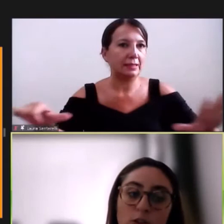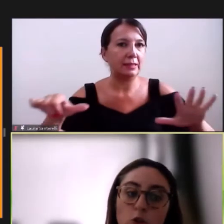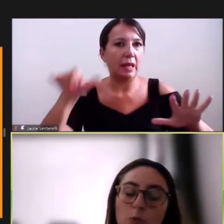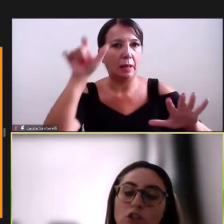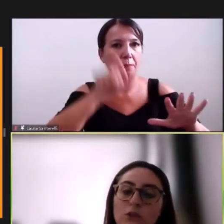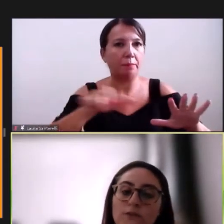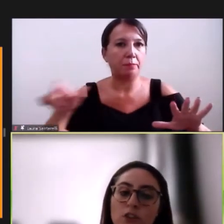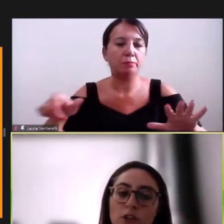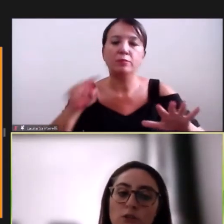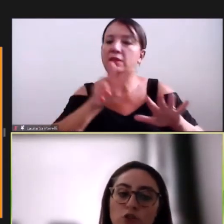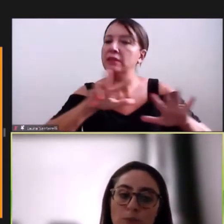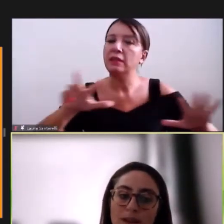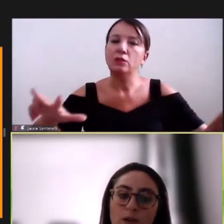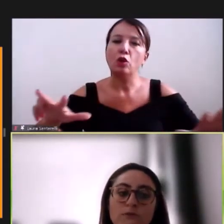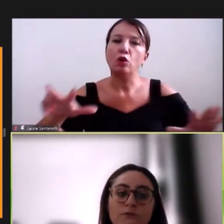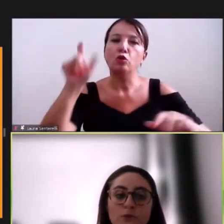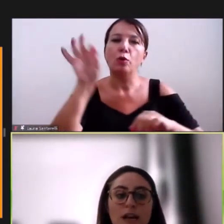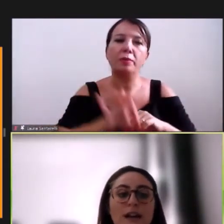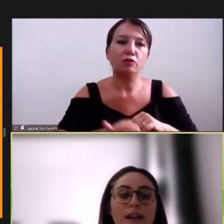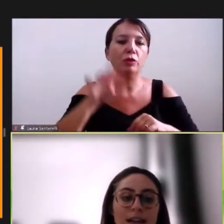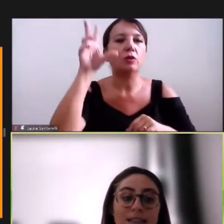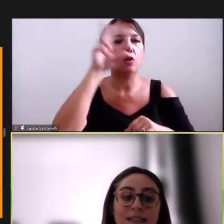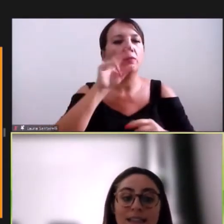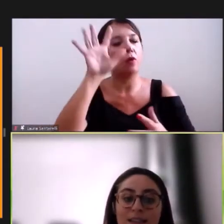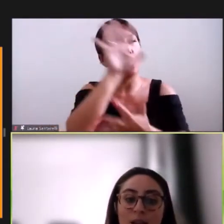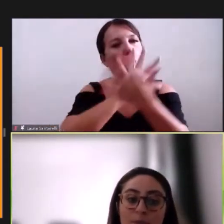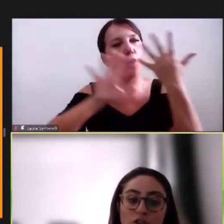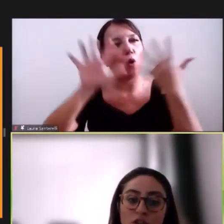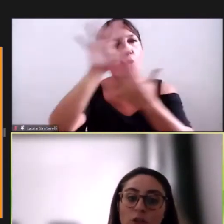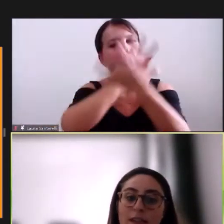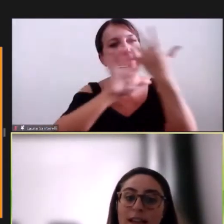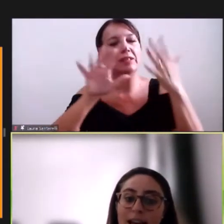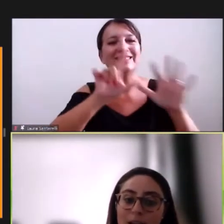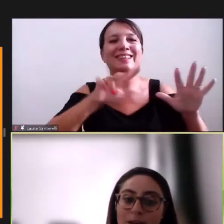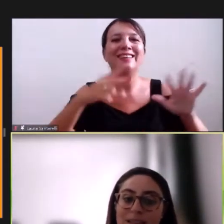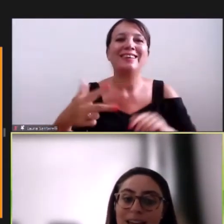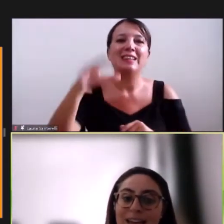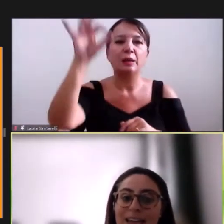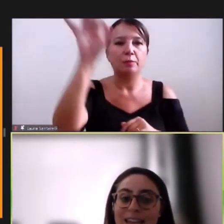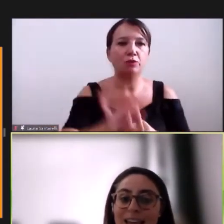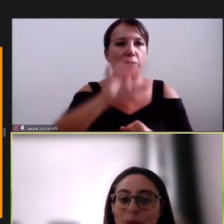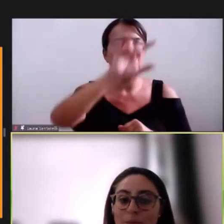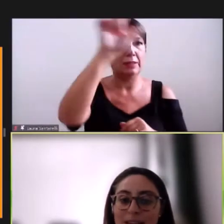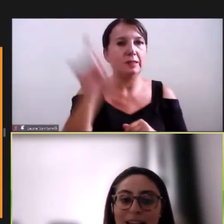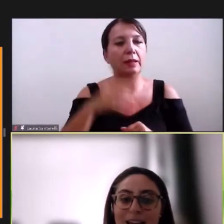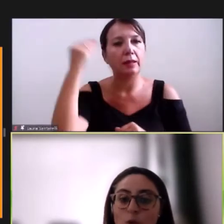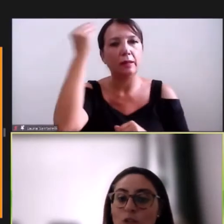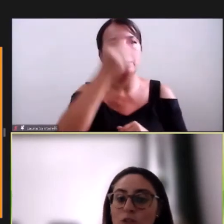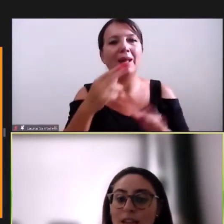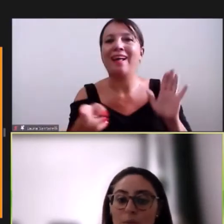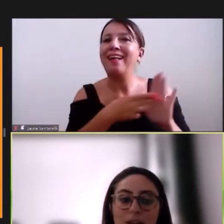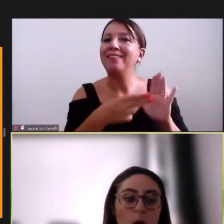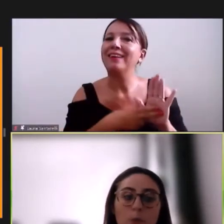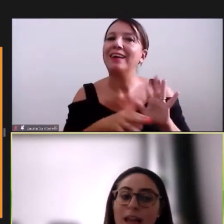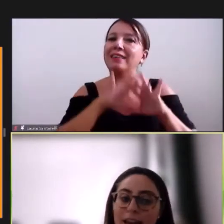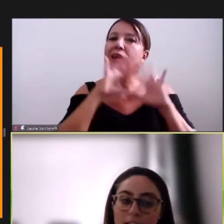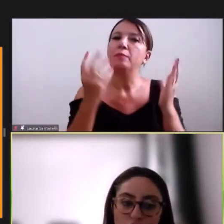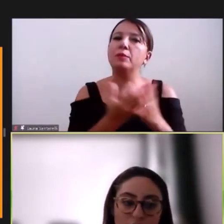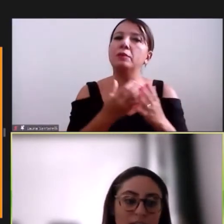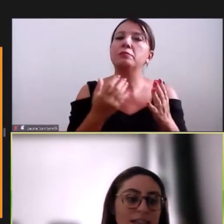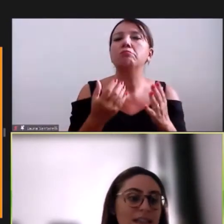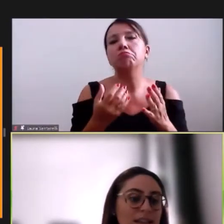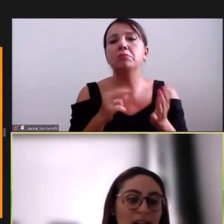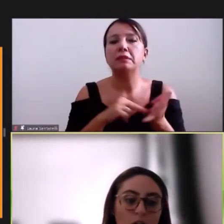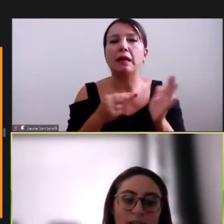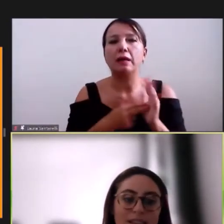il 38% invece li conosce in maniera confusa, il 73% degli italiani pensa che le etichette ambientali usino dei termini troppo